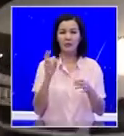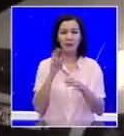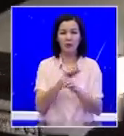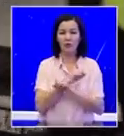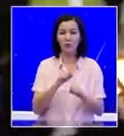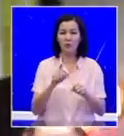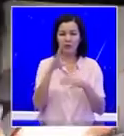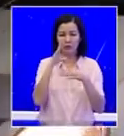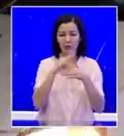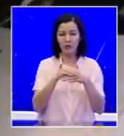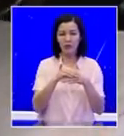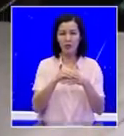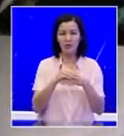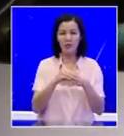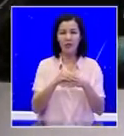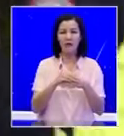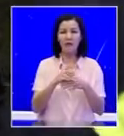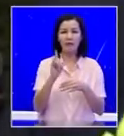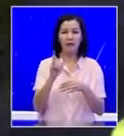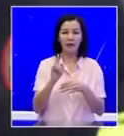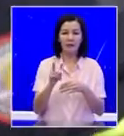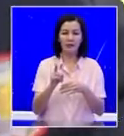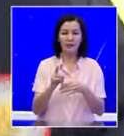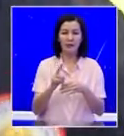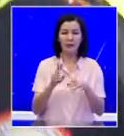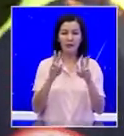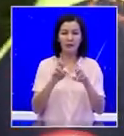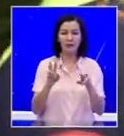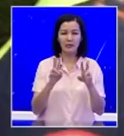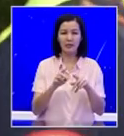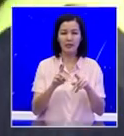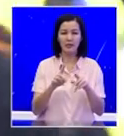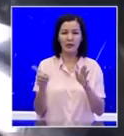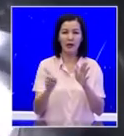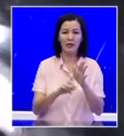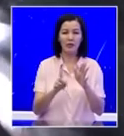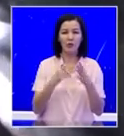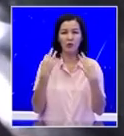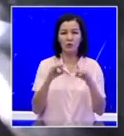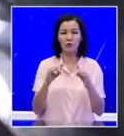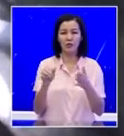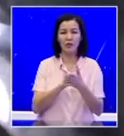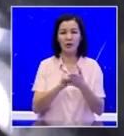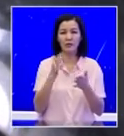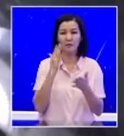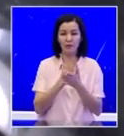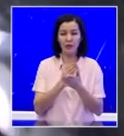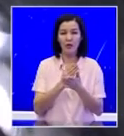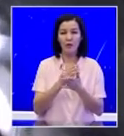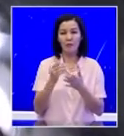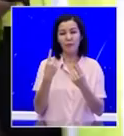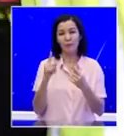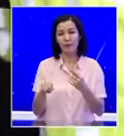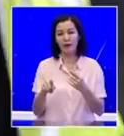Тым кешірген азаматтардың көбі таксистер. Рейд барысында анықталғандай, бірінің арбер қатынауға рұқсат қағазы бар болса, енді